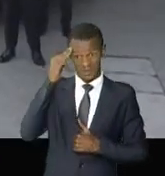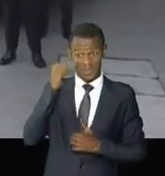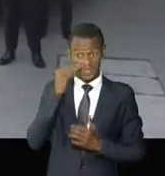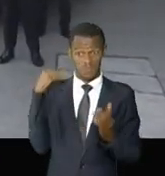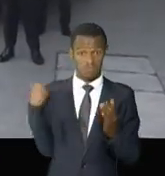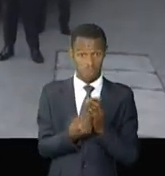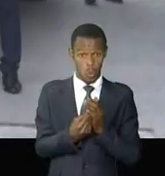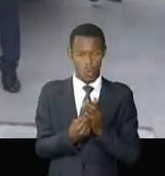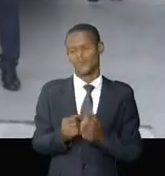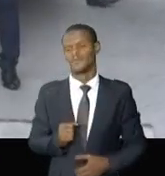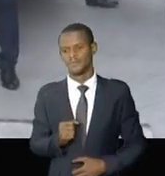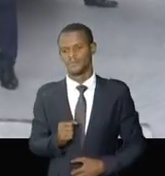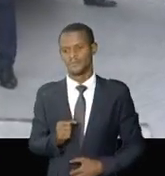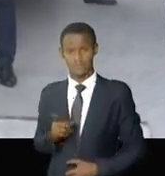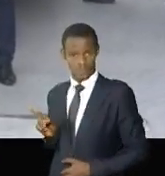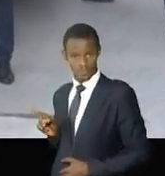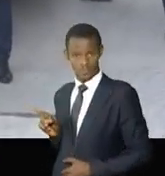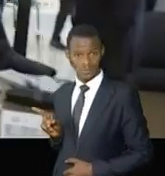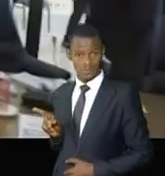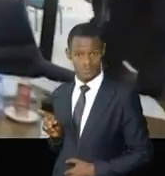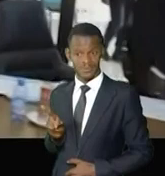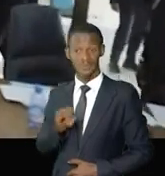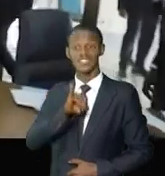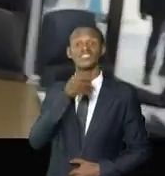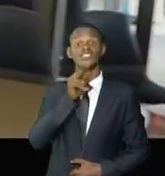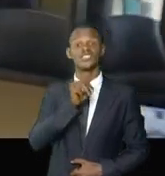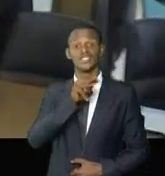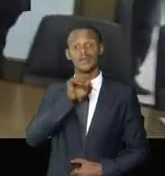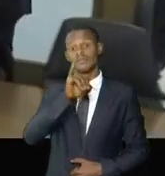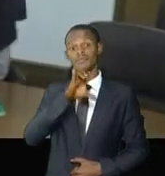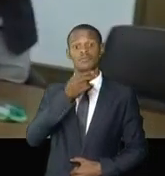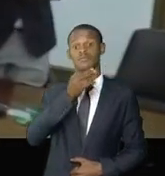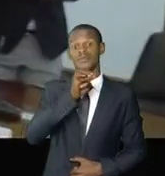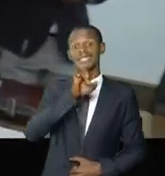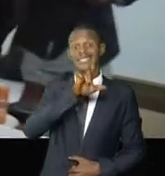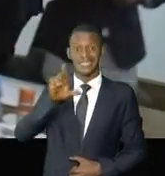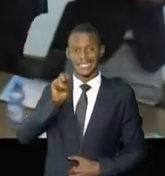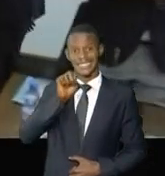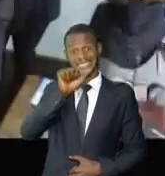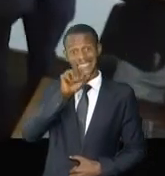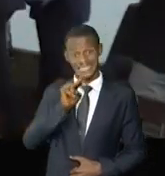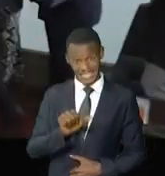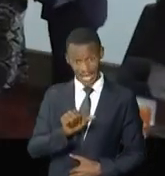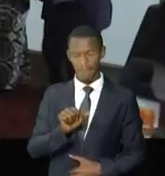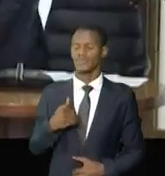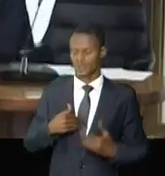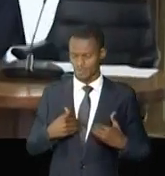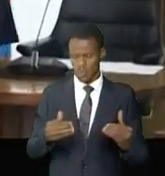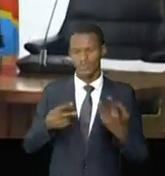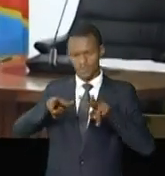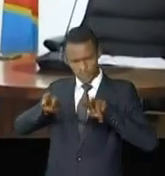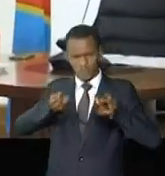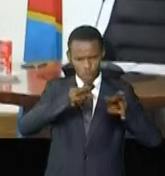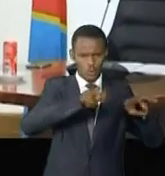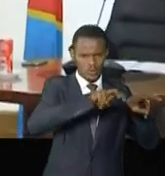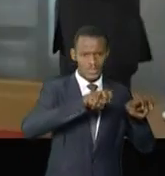Le Premier ministre Jean-Michel Samalukonde Kenge a poursuivi ce mercredi 24 février 2021 des consultations en vue de la